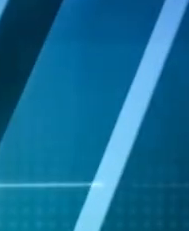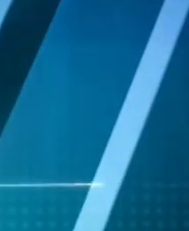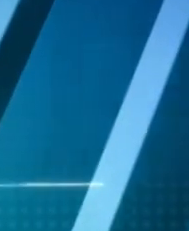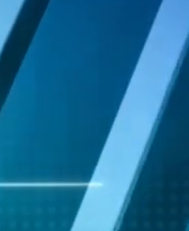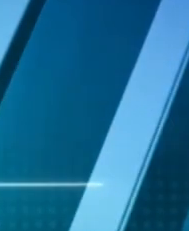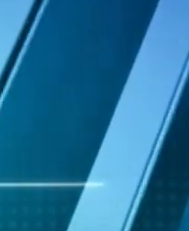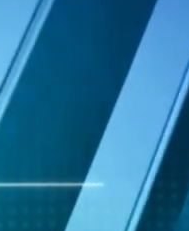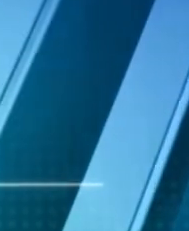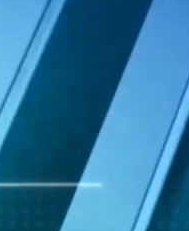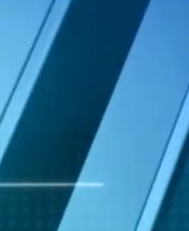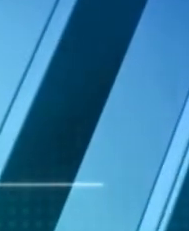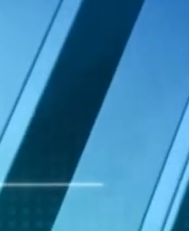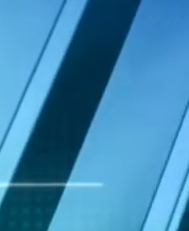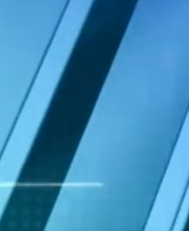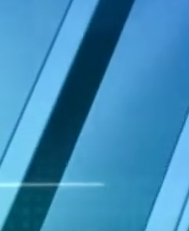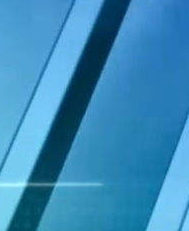МУЗЫКАЛЬНАЯ ЗАСТАВКА